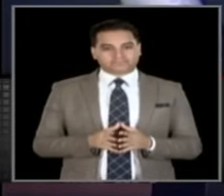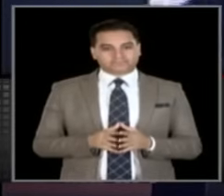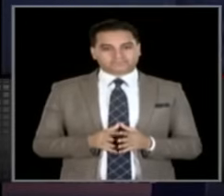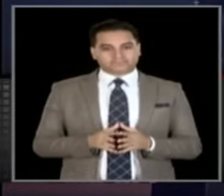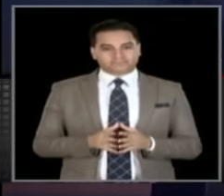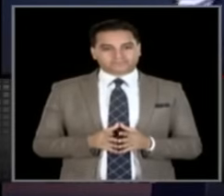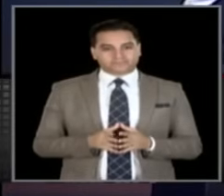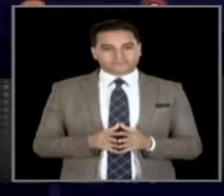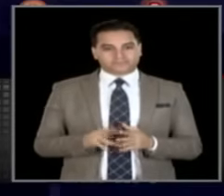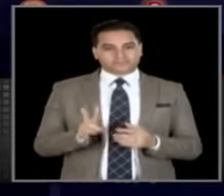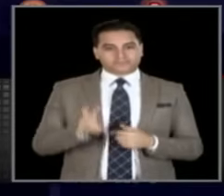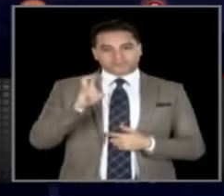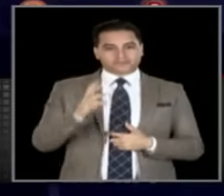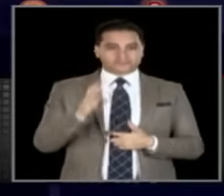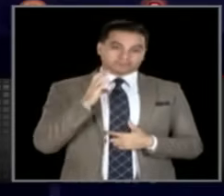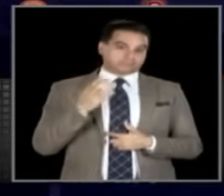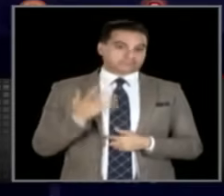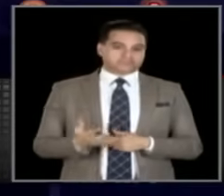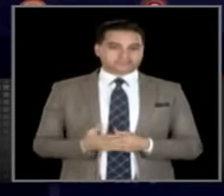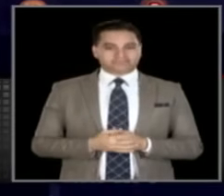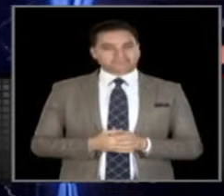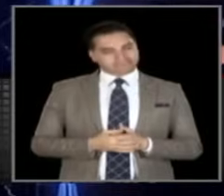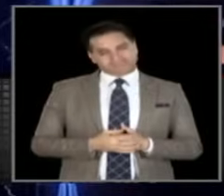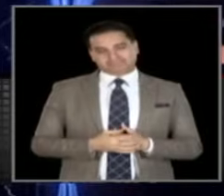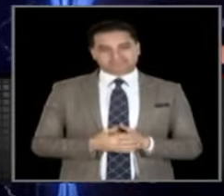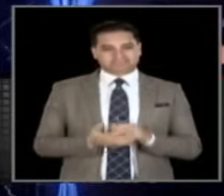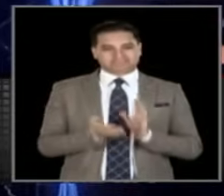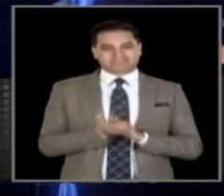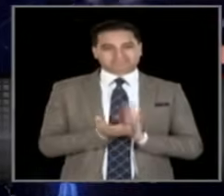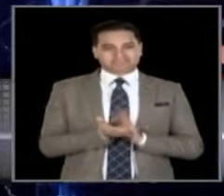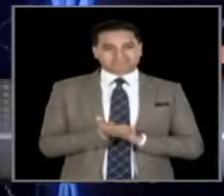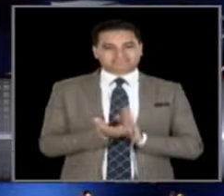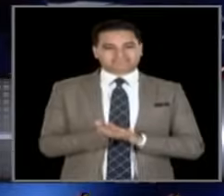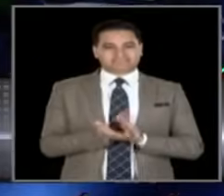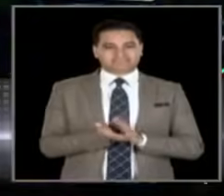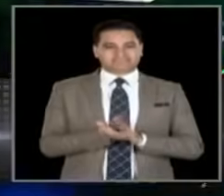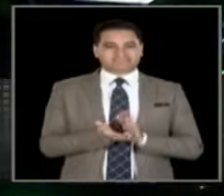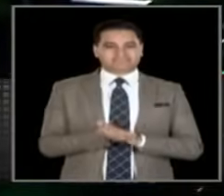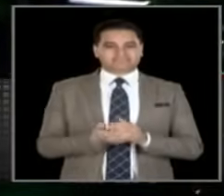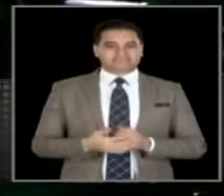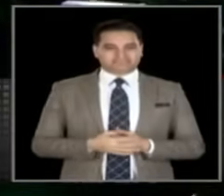كام 70 ا اله في الاول برافو